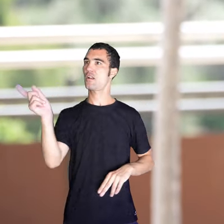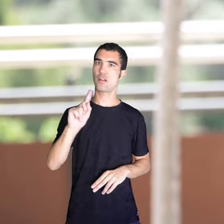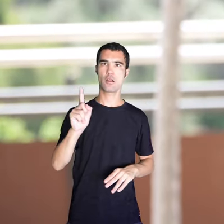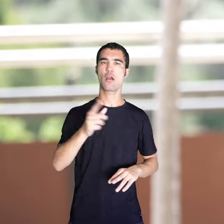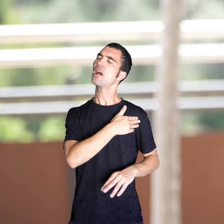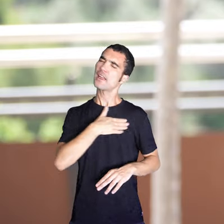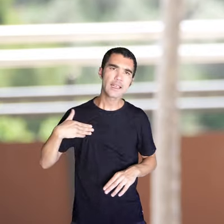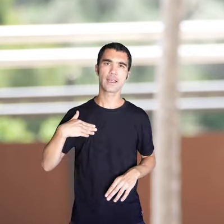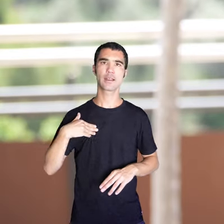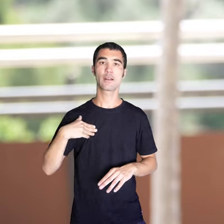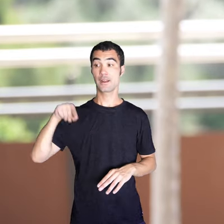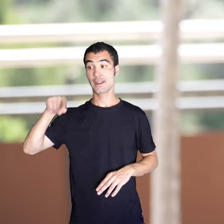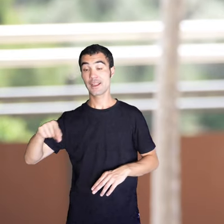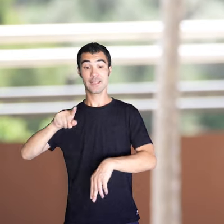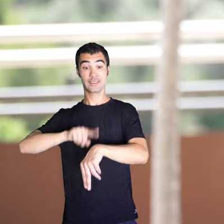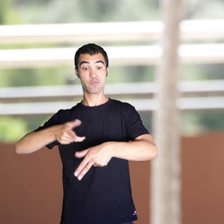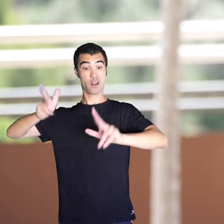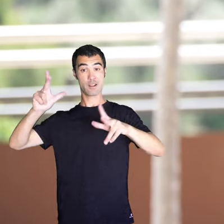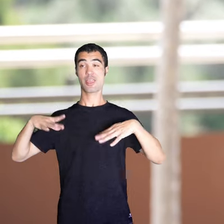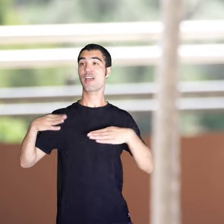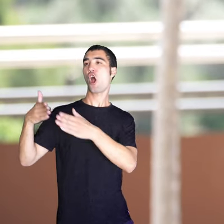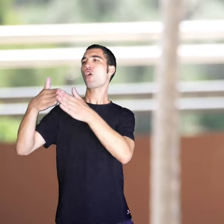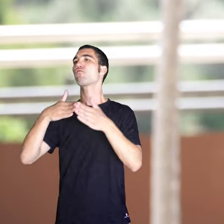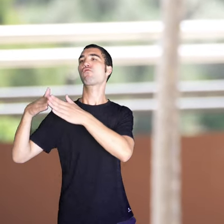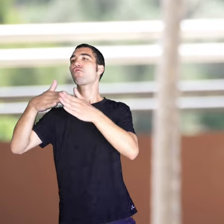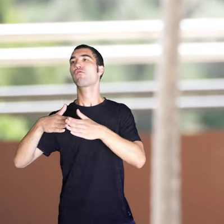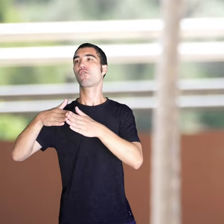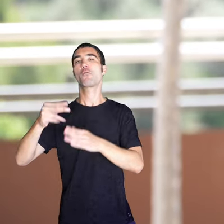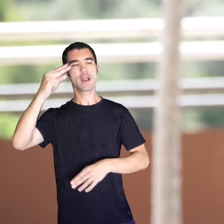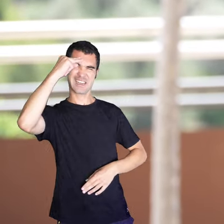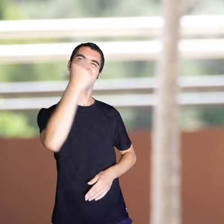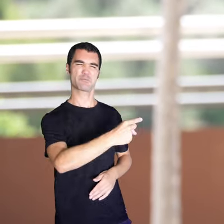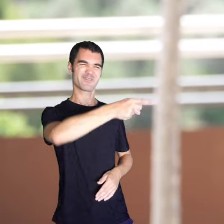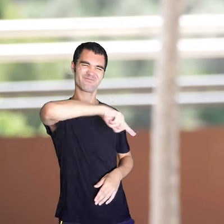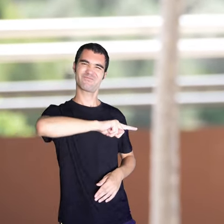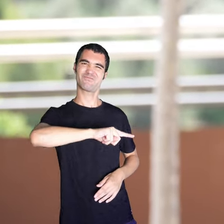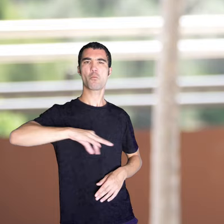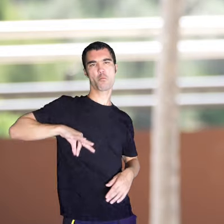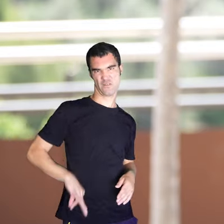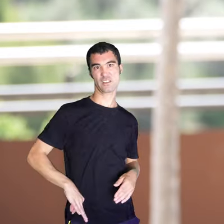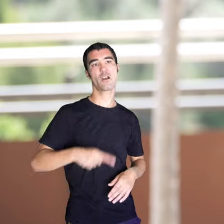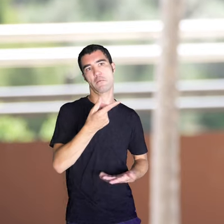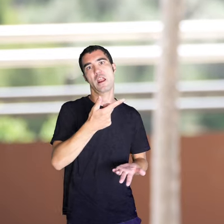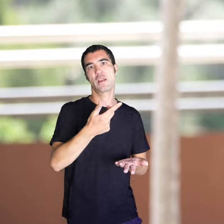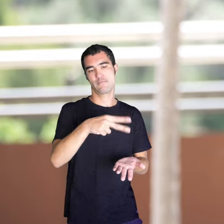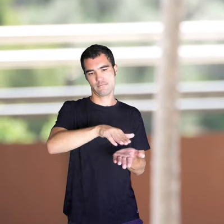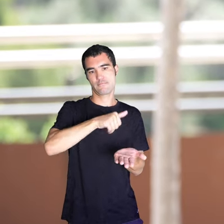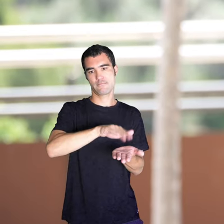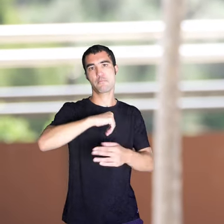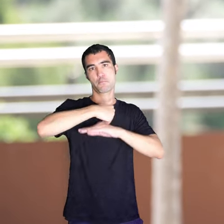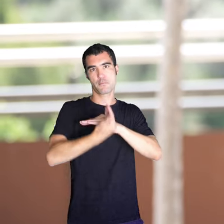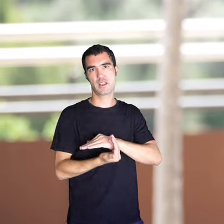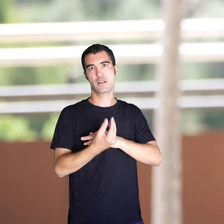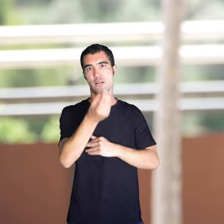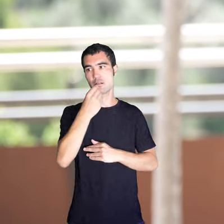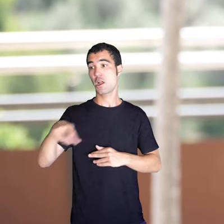de respecte del recreista que ara en el professional que s'hi ha de guanyar la vida. El recreista